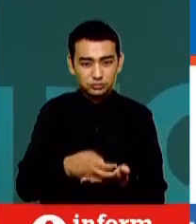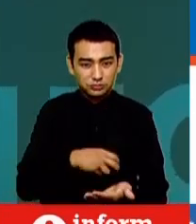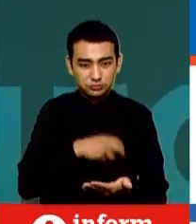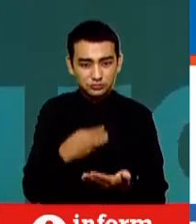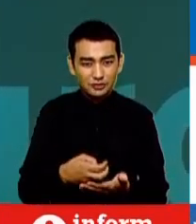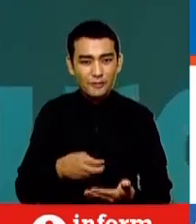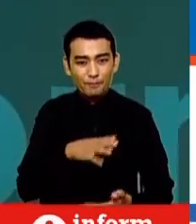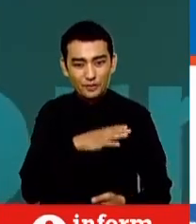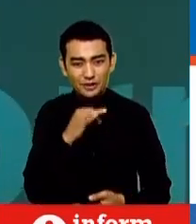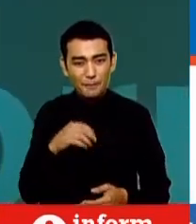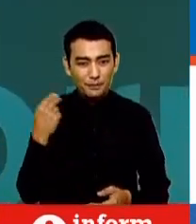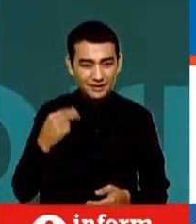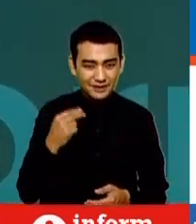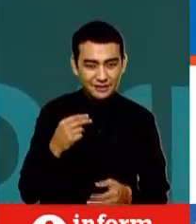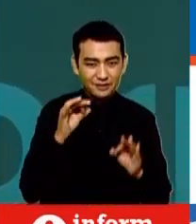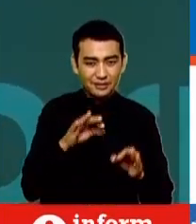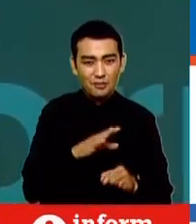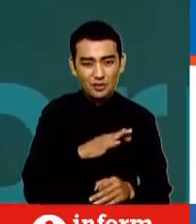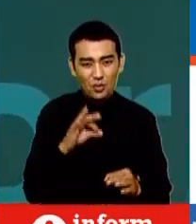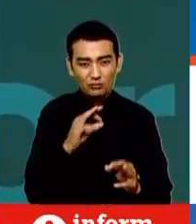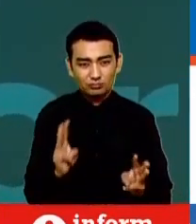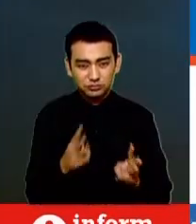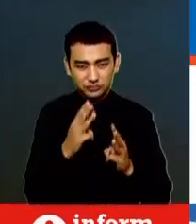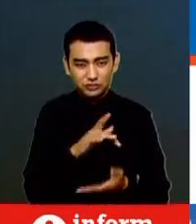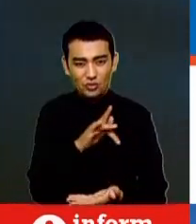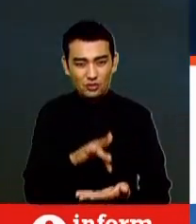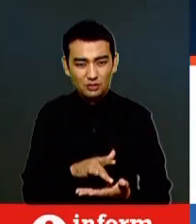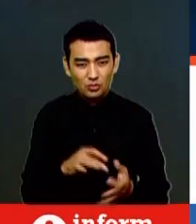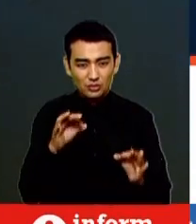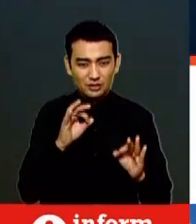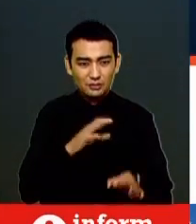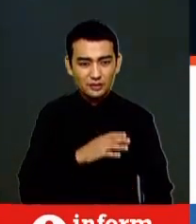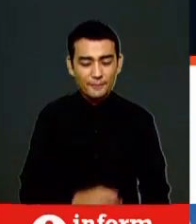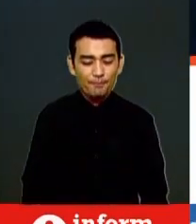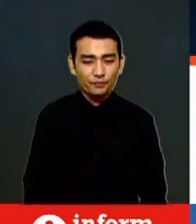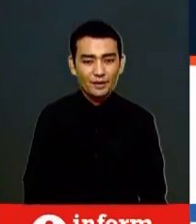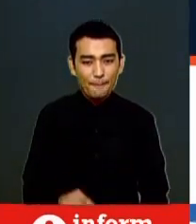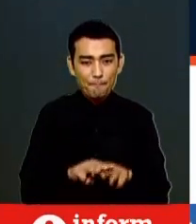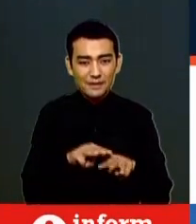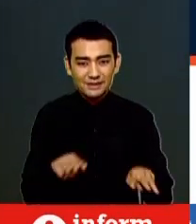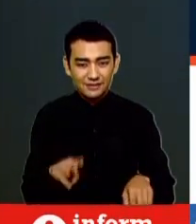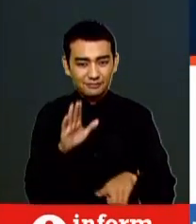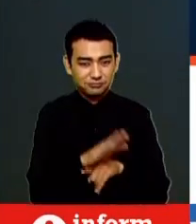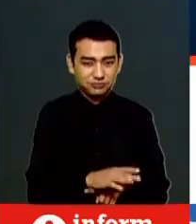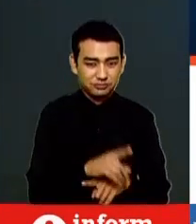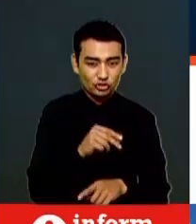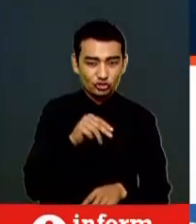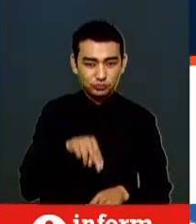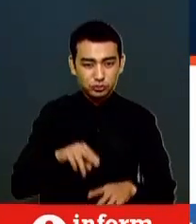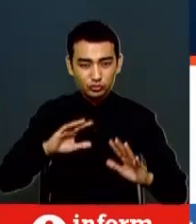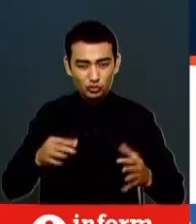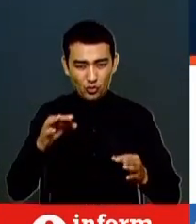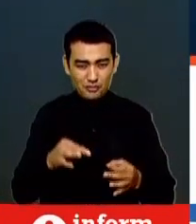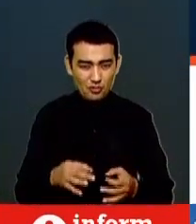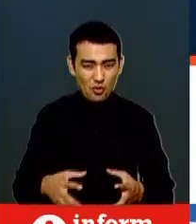страны раскритиковал состояние пожарной безопасности города поручаю министерству по чрезвычайным ситуациям провести